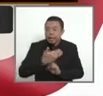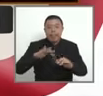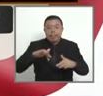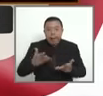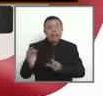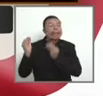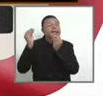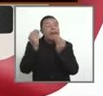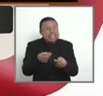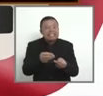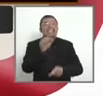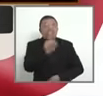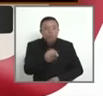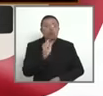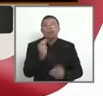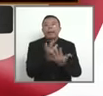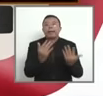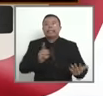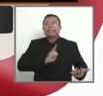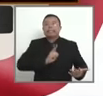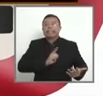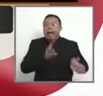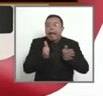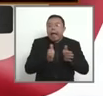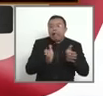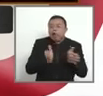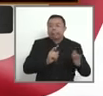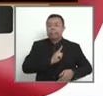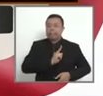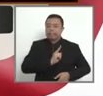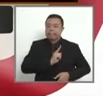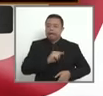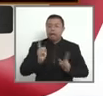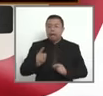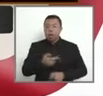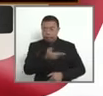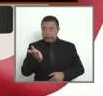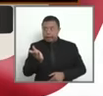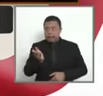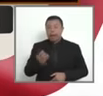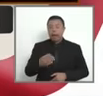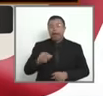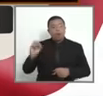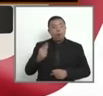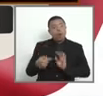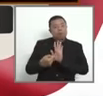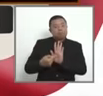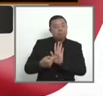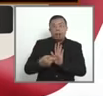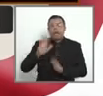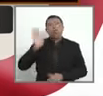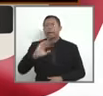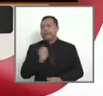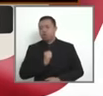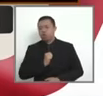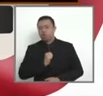tidakotoritatif untuk menjawab itu ya kemudi itu kan semua tuduhan tuduhan yang memang harus dibuktikan yang